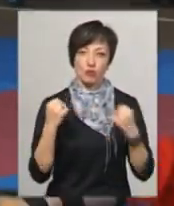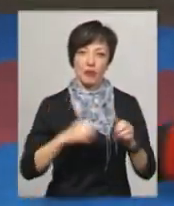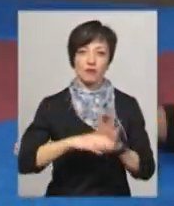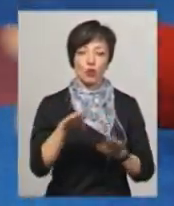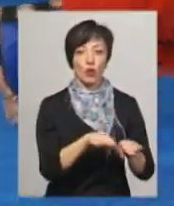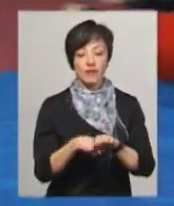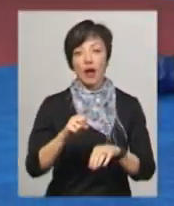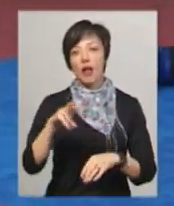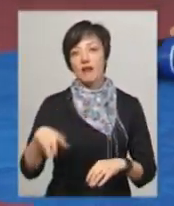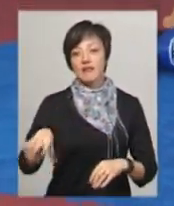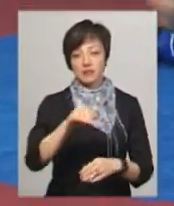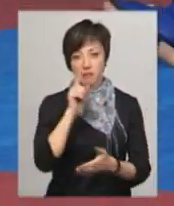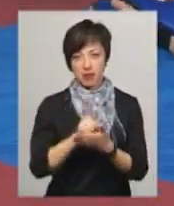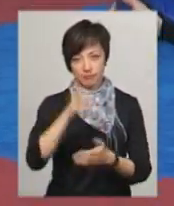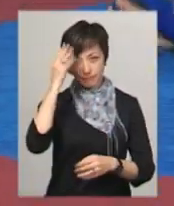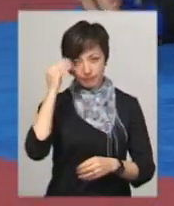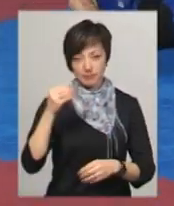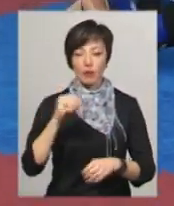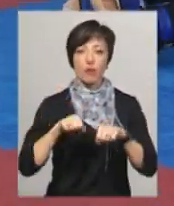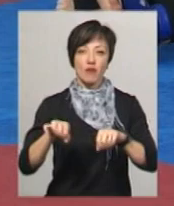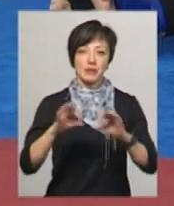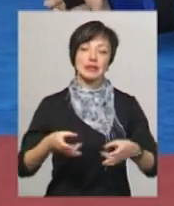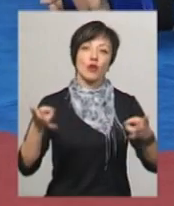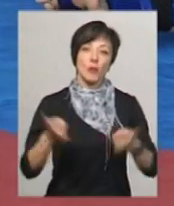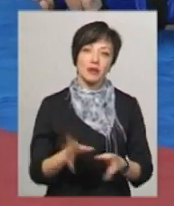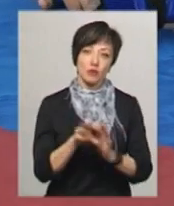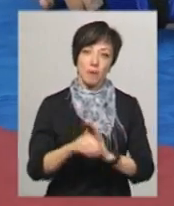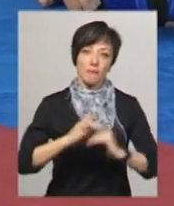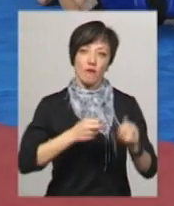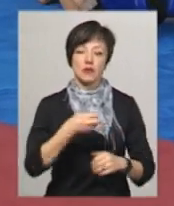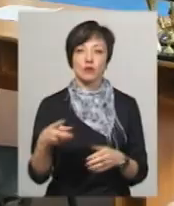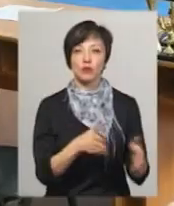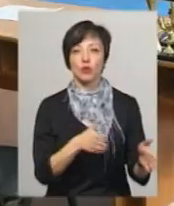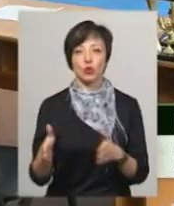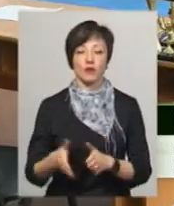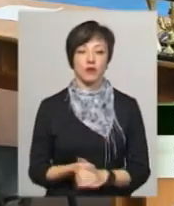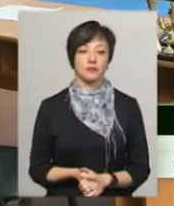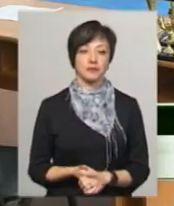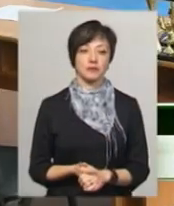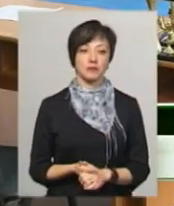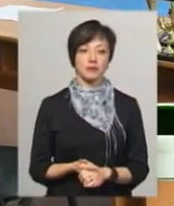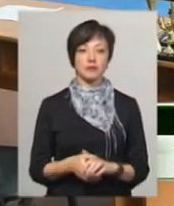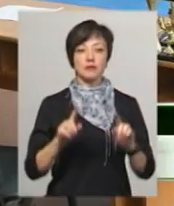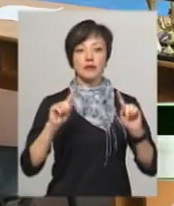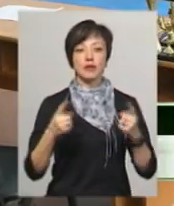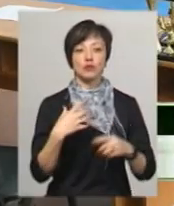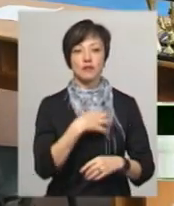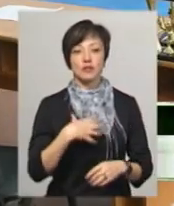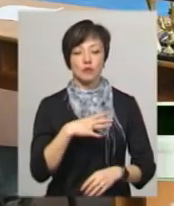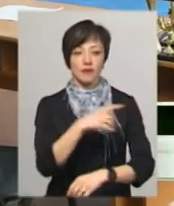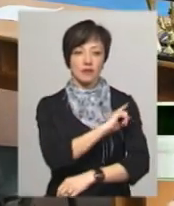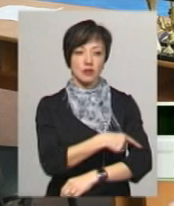високого рівня, але всі мають володіти бойовими мистецтвами. Це необхідна складова професійної підготовки. Дуже важливо бути